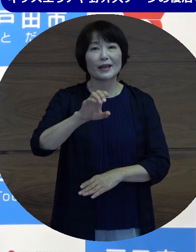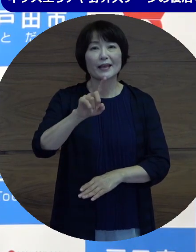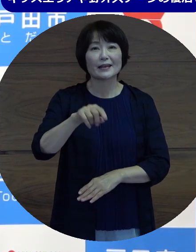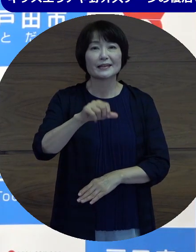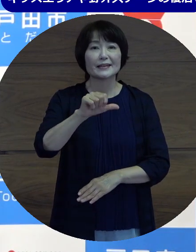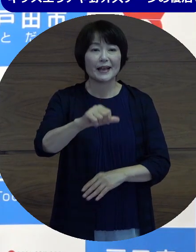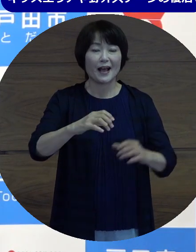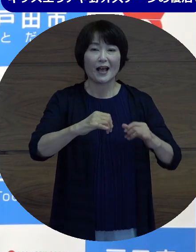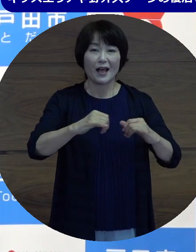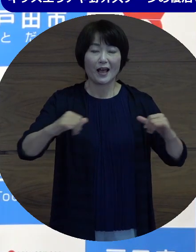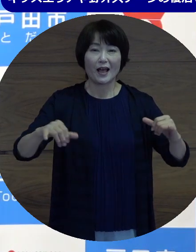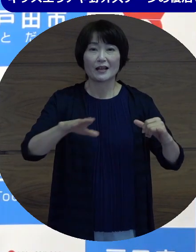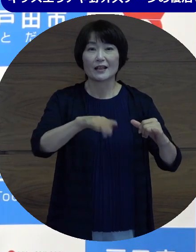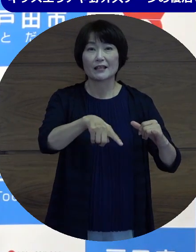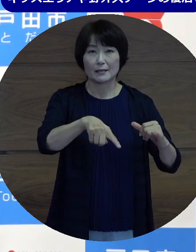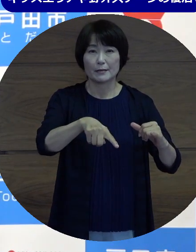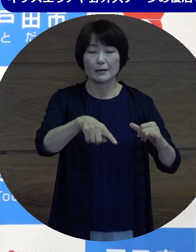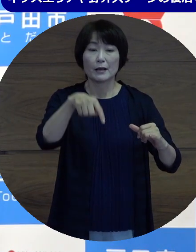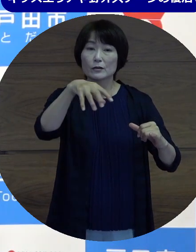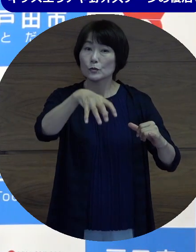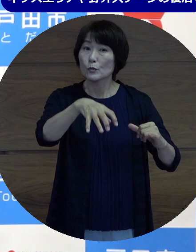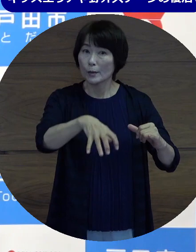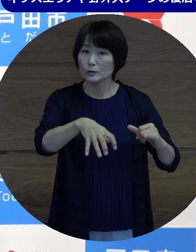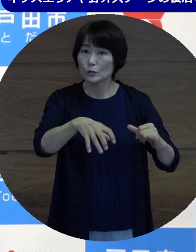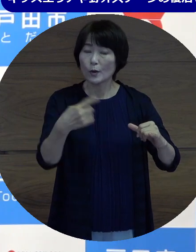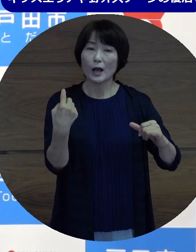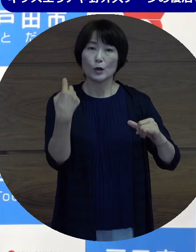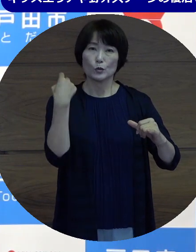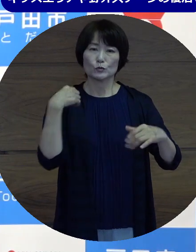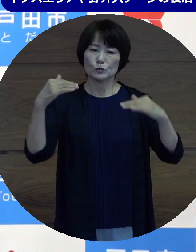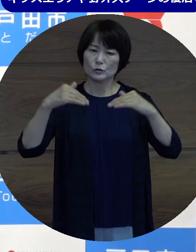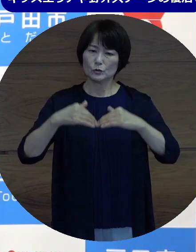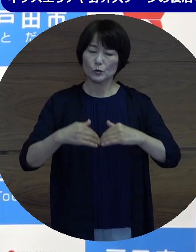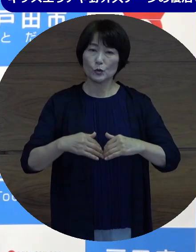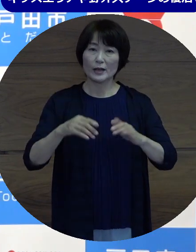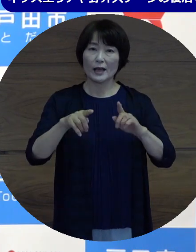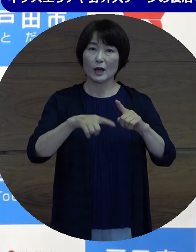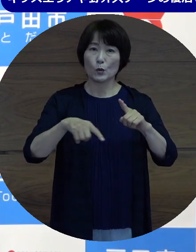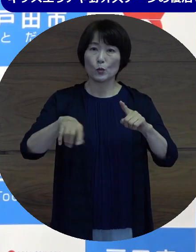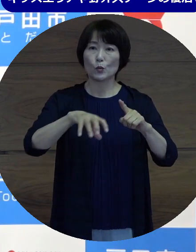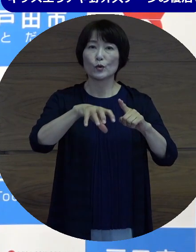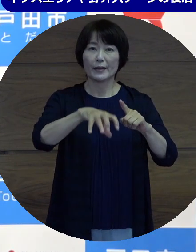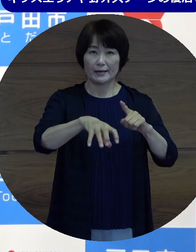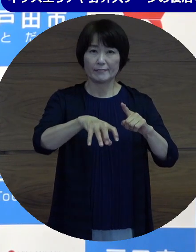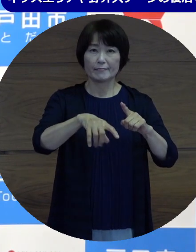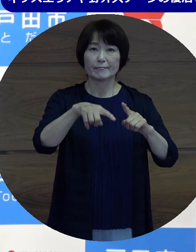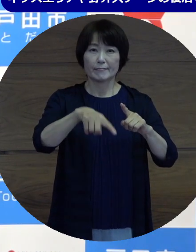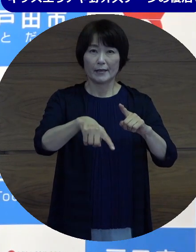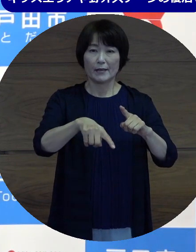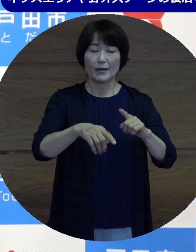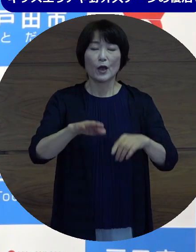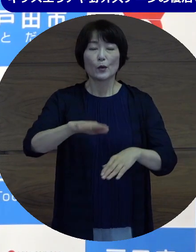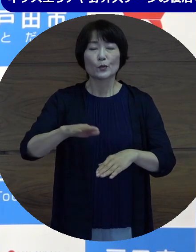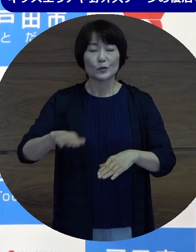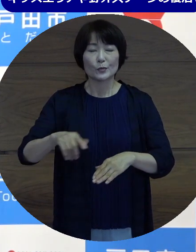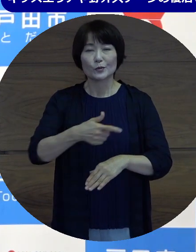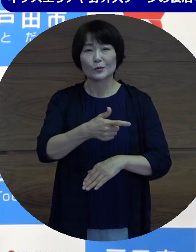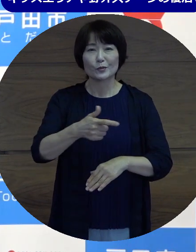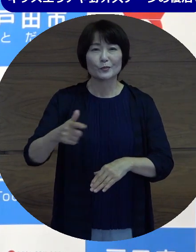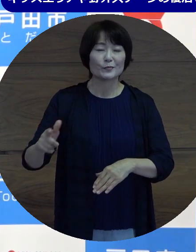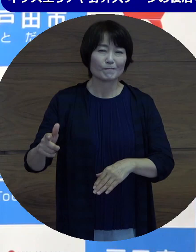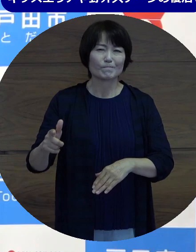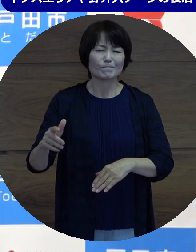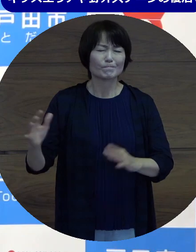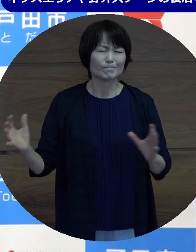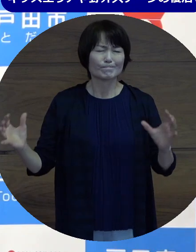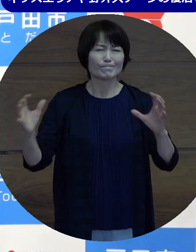、後浦公園で子どもたちが楽しめるさまざまな企画を実行委員会の皆さんが考えてい